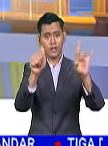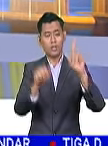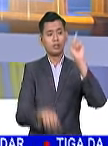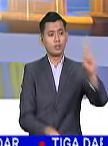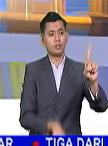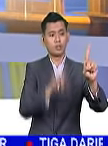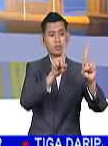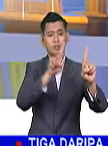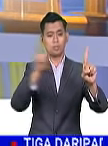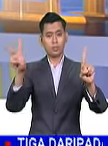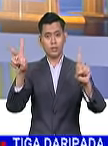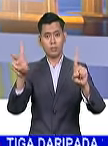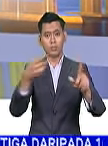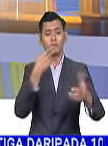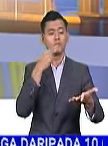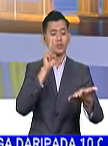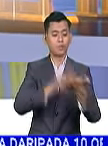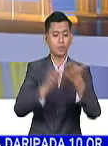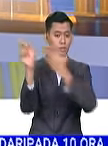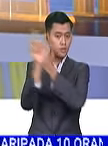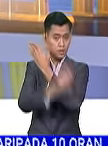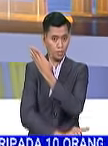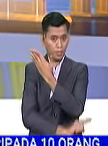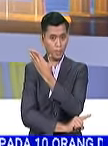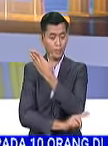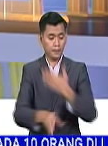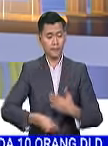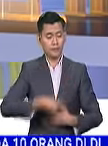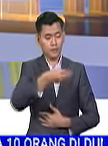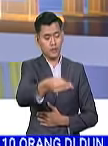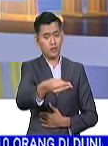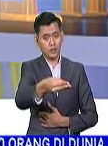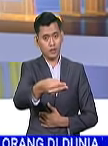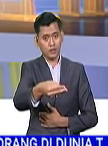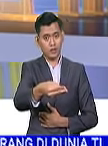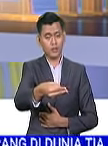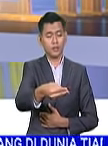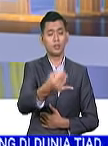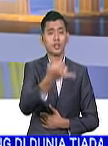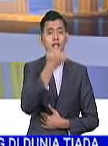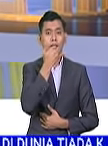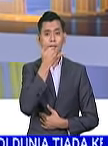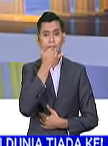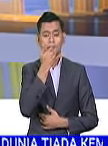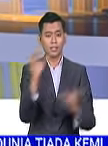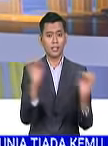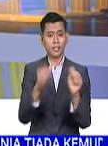notis daripada 183 notis kesalahan dikeluarkan membabitkan kesalahan tersebut.